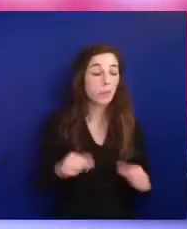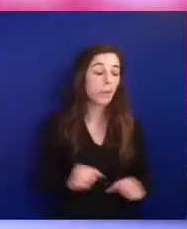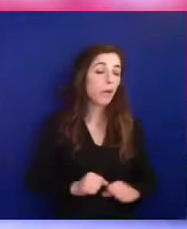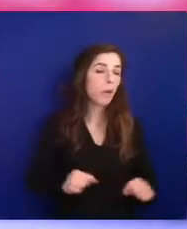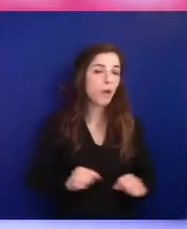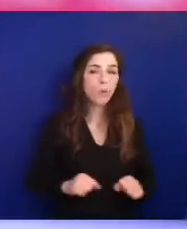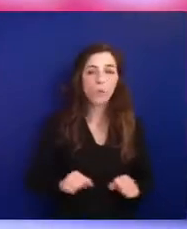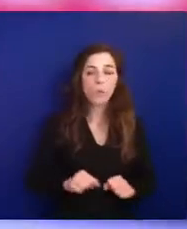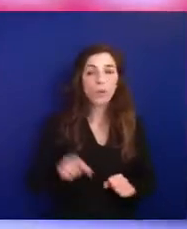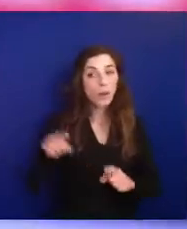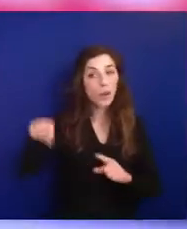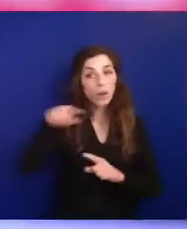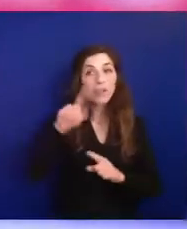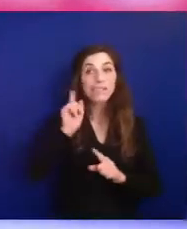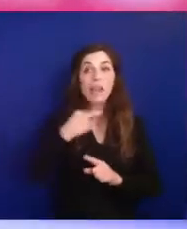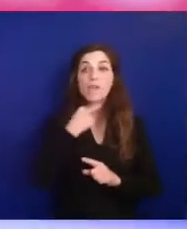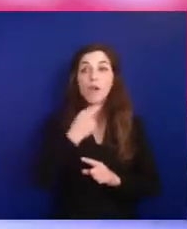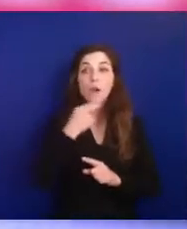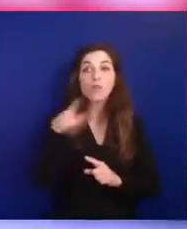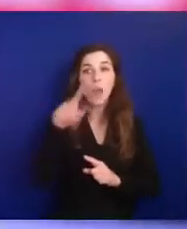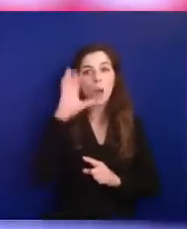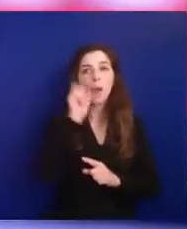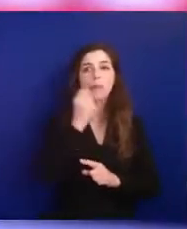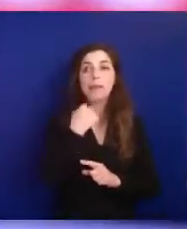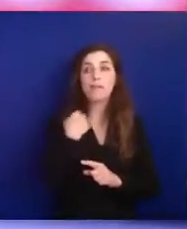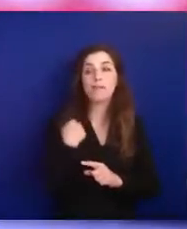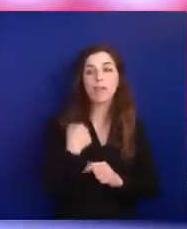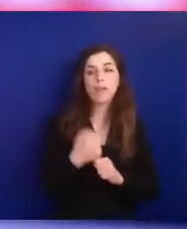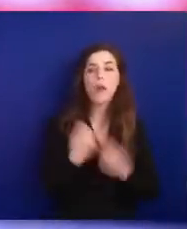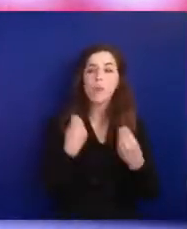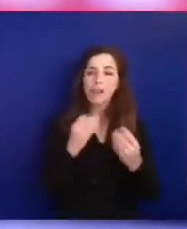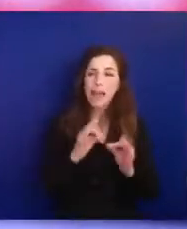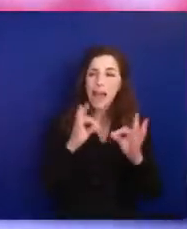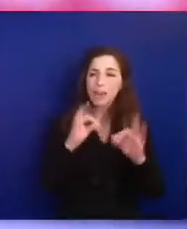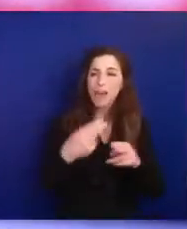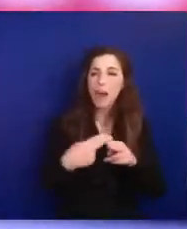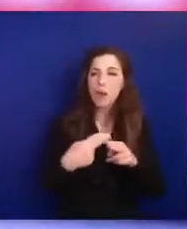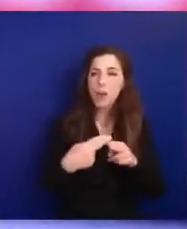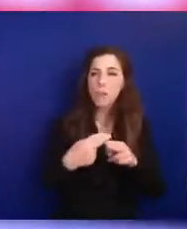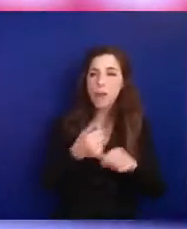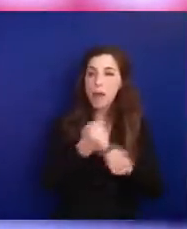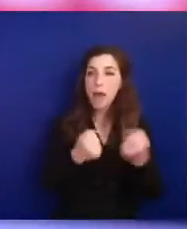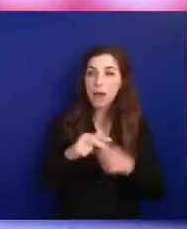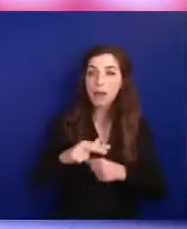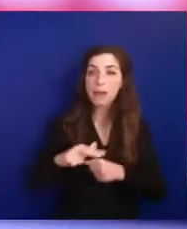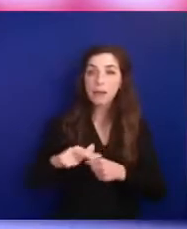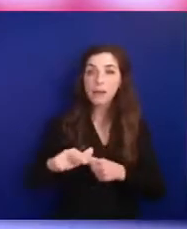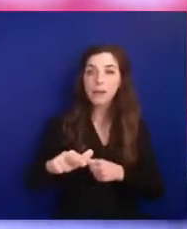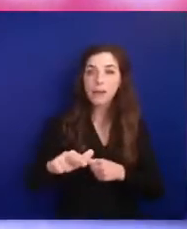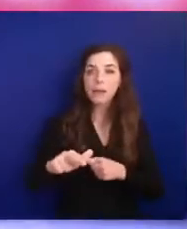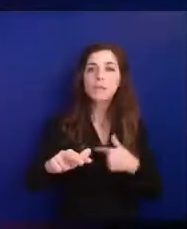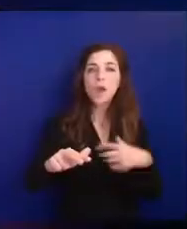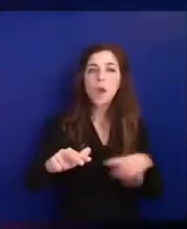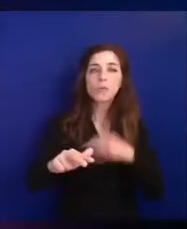solo quando ci fermammo a roma cominciai a chiedere aiuto rosaria era sempre inerte